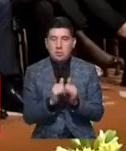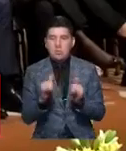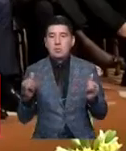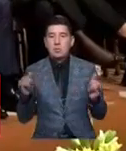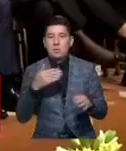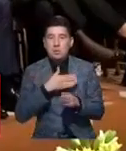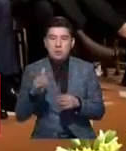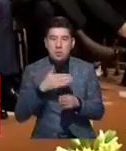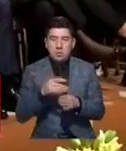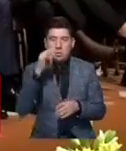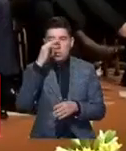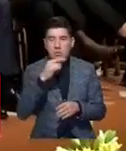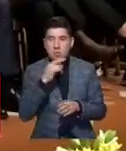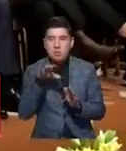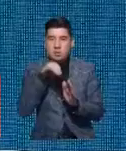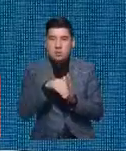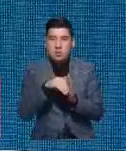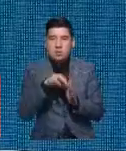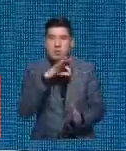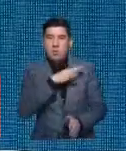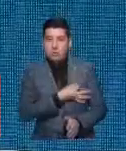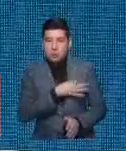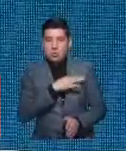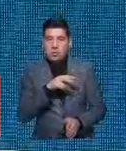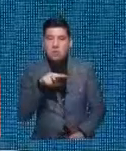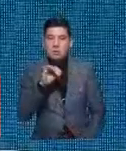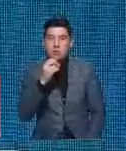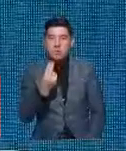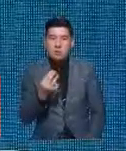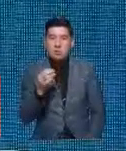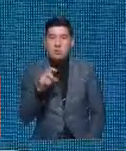кредитования казахстанцев, в том числе юридических лиц, и развития